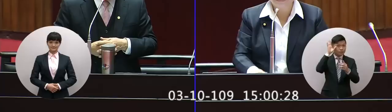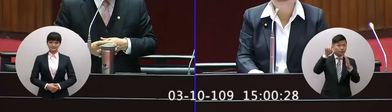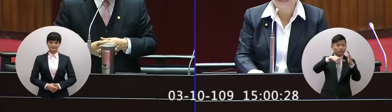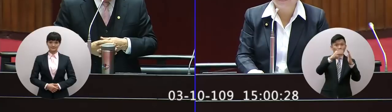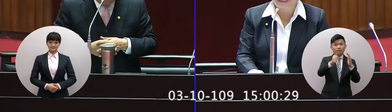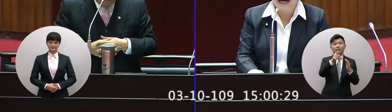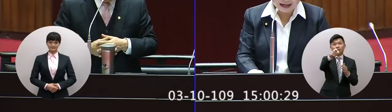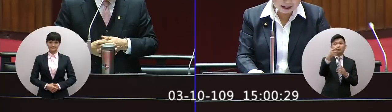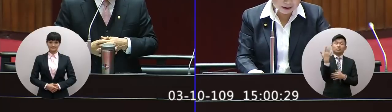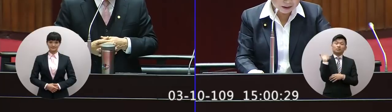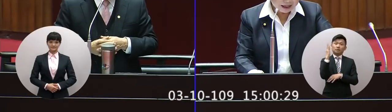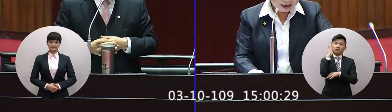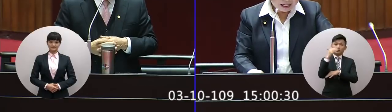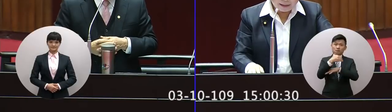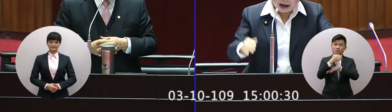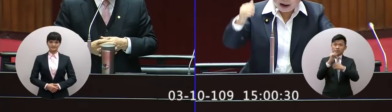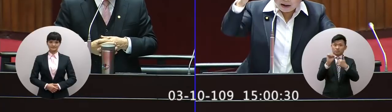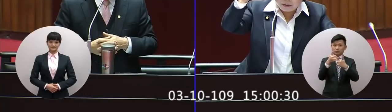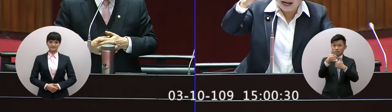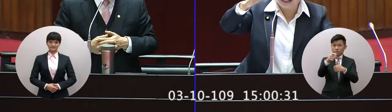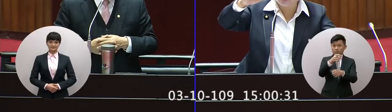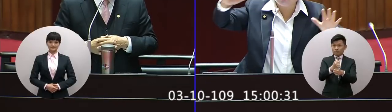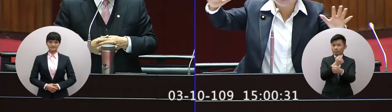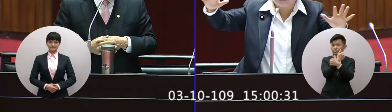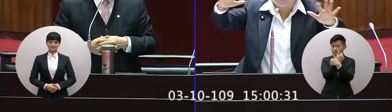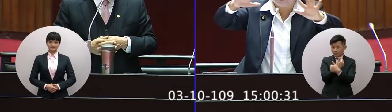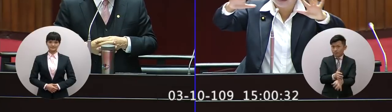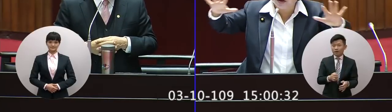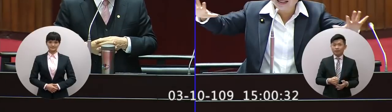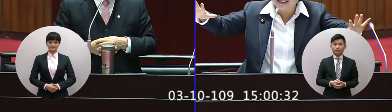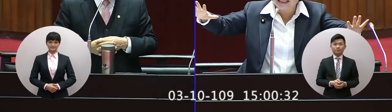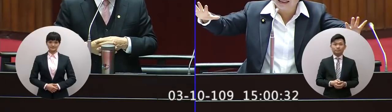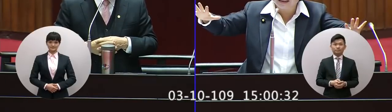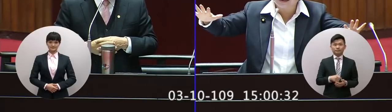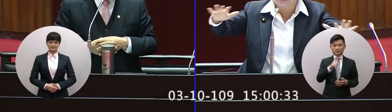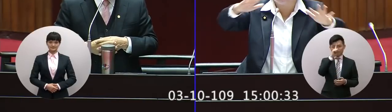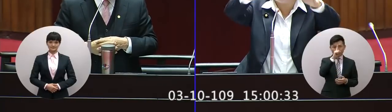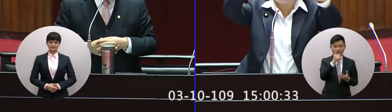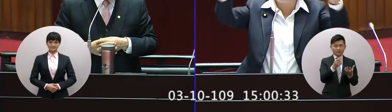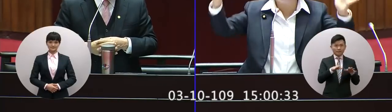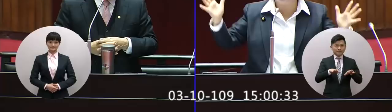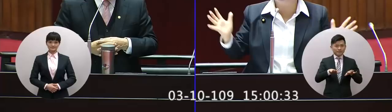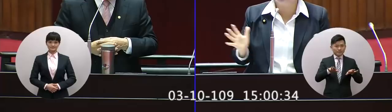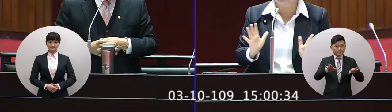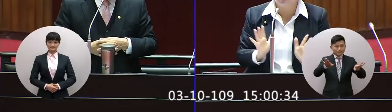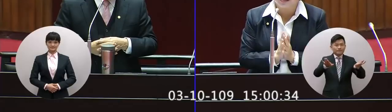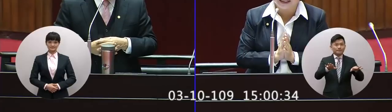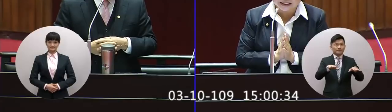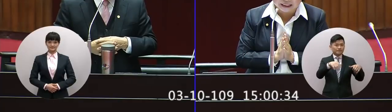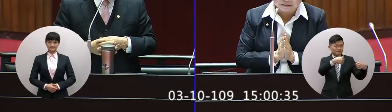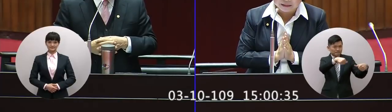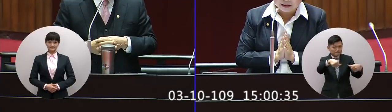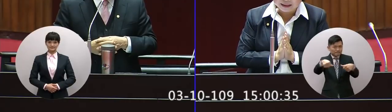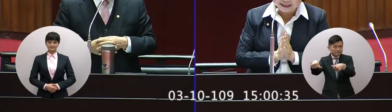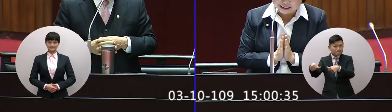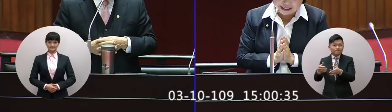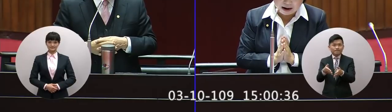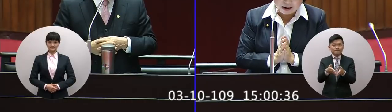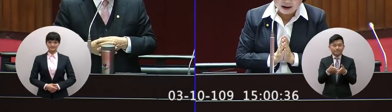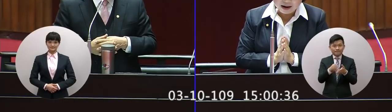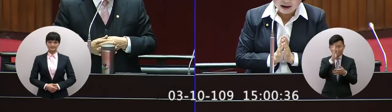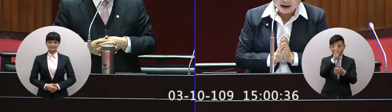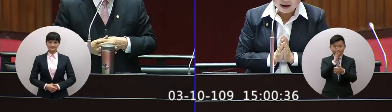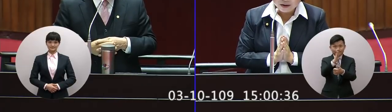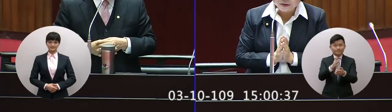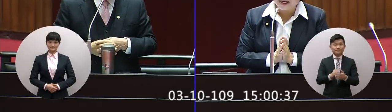嘛最贵新议员啦，哦，那么为了疏解我们的均衡性，整个台湾地区的均衡性，请